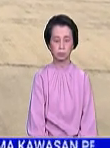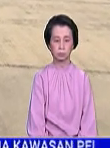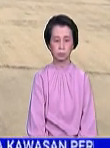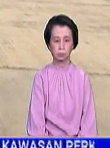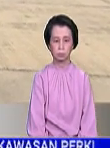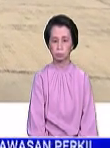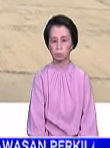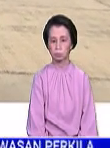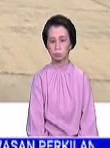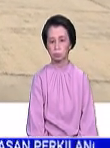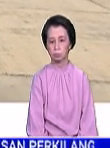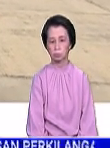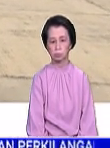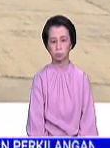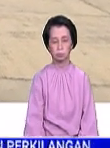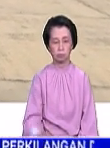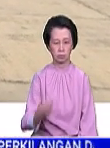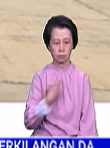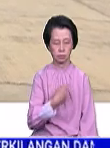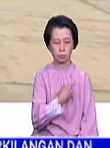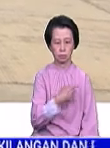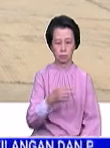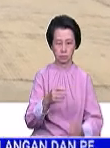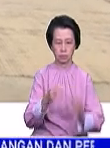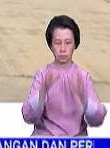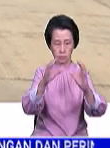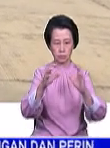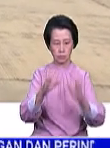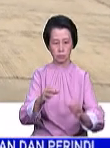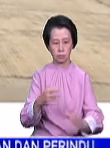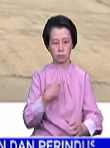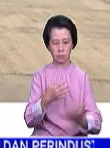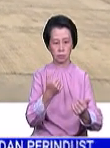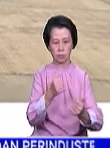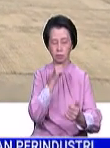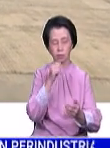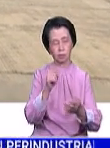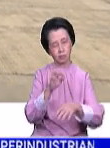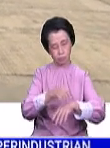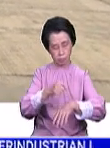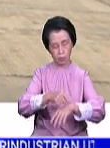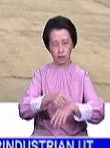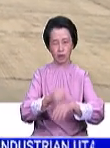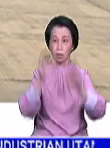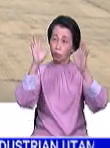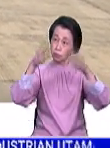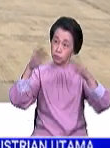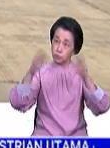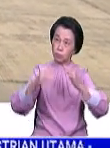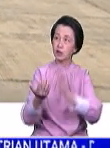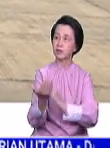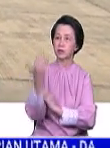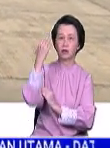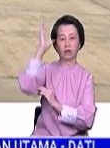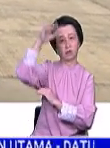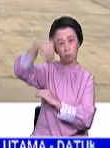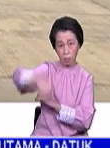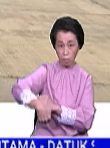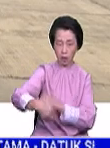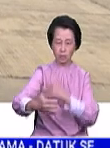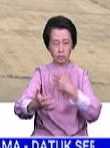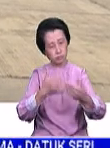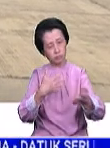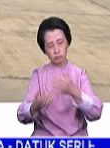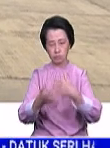Jaga-jaga kemohonan daripada KKM, kami akan bantu. Sejauh mana pun, tak kira siang, tak kira hujan, tak kira cuaca macam mana pun, kami akan